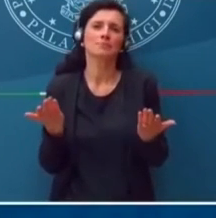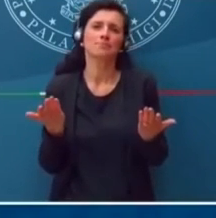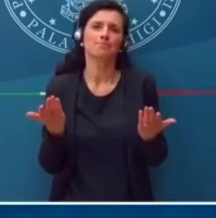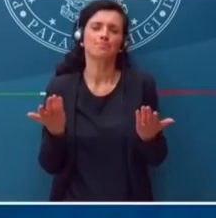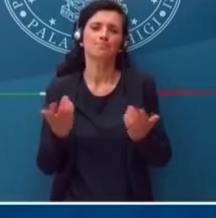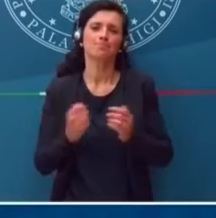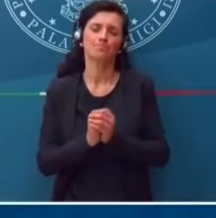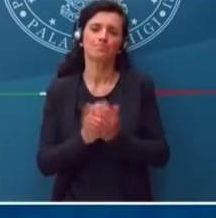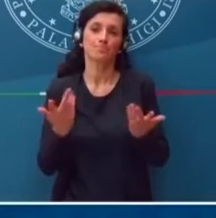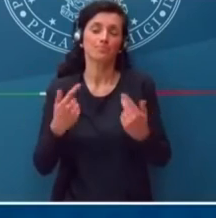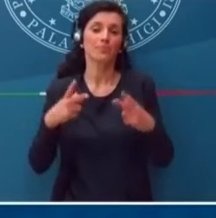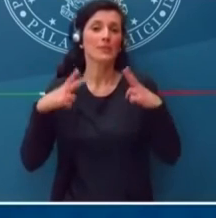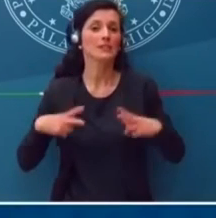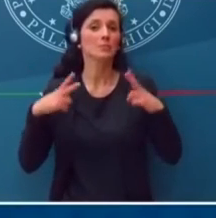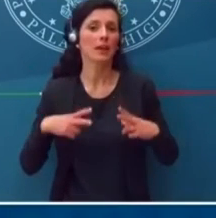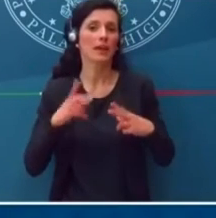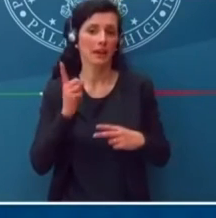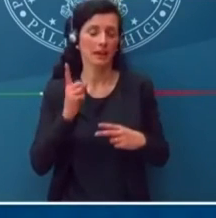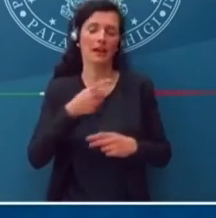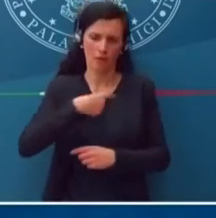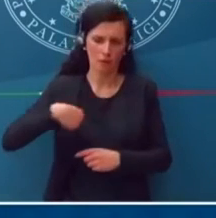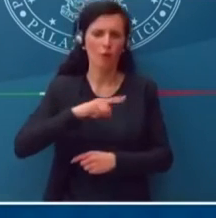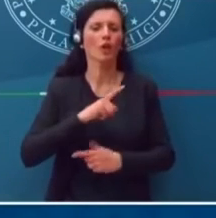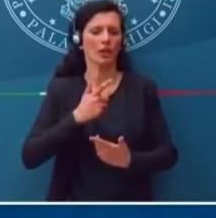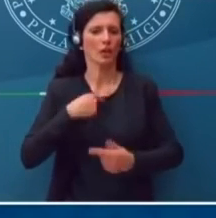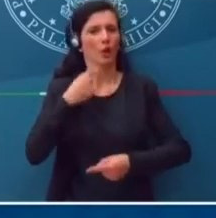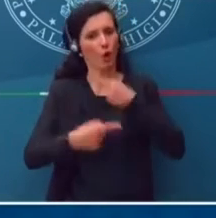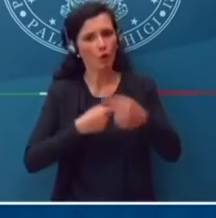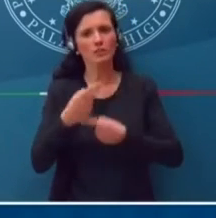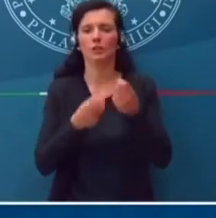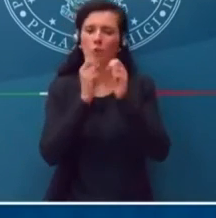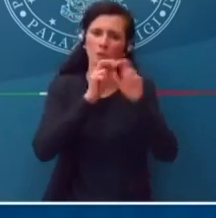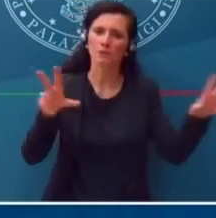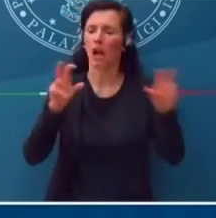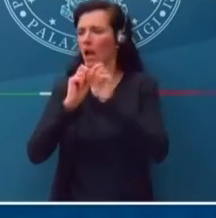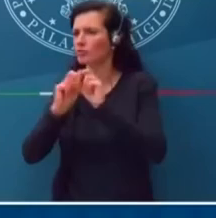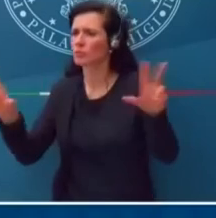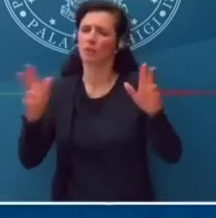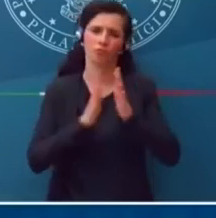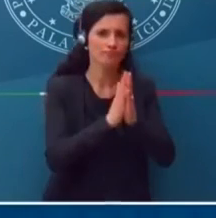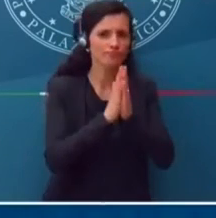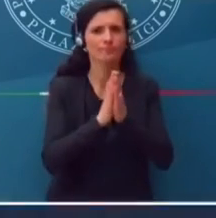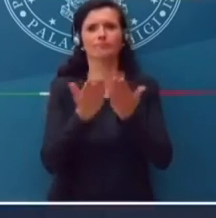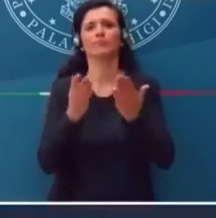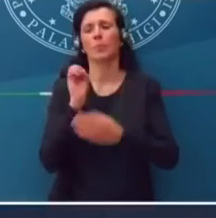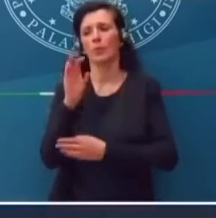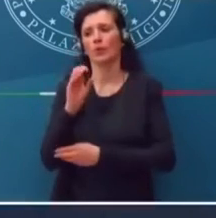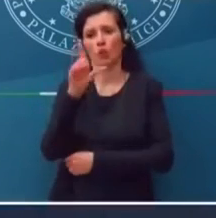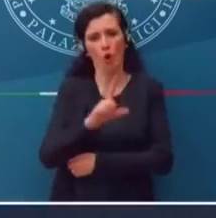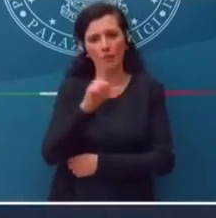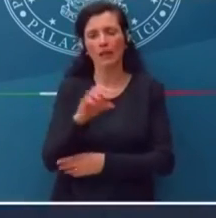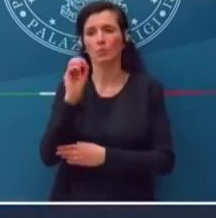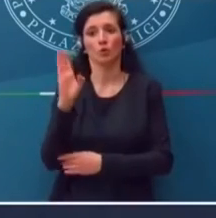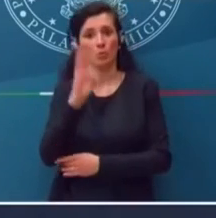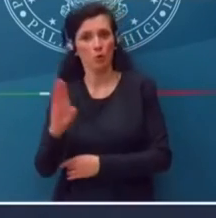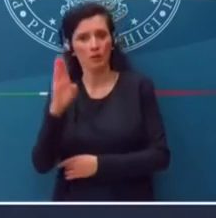insomma, speriamo di, noi continueremo a dare questo messaggio rassicurante, il professor Locatelli, il professor Brusaferro, tutti i membri